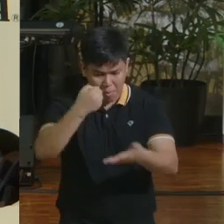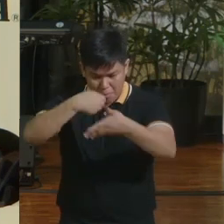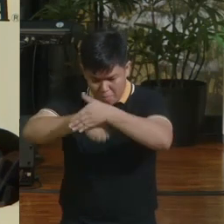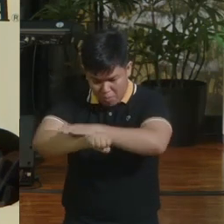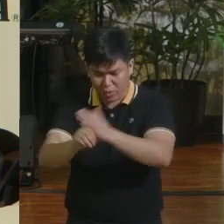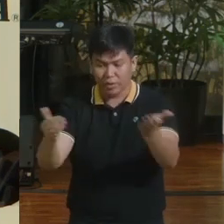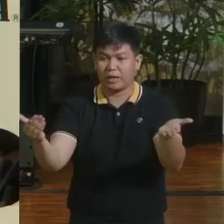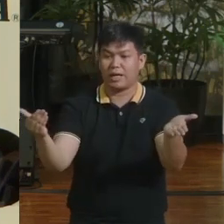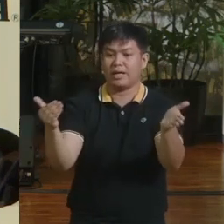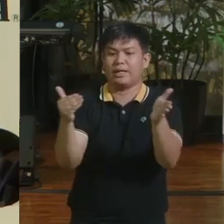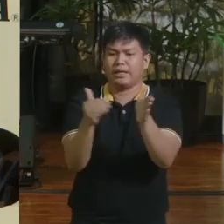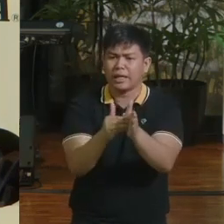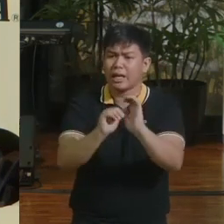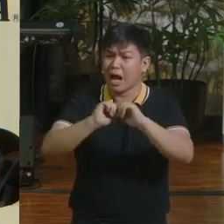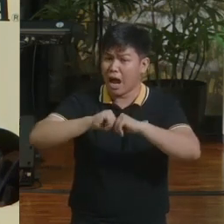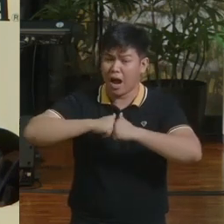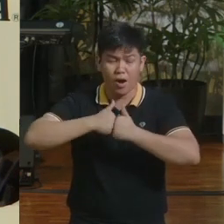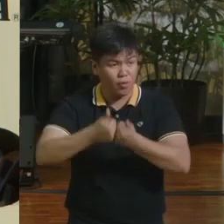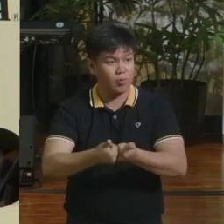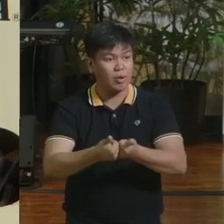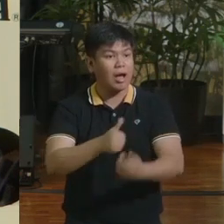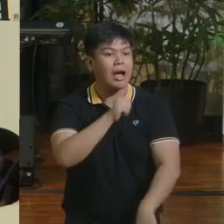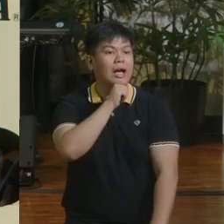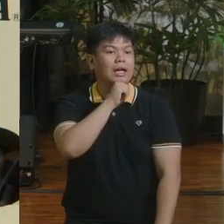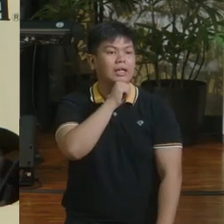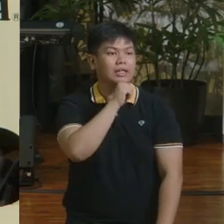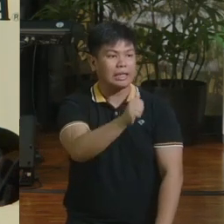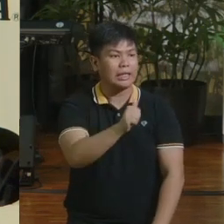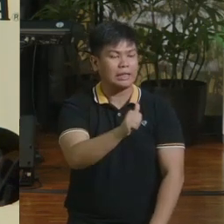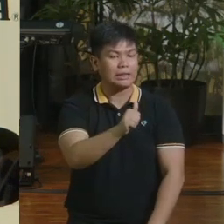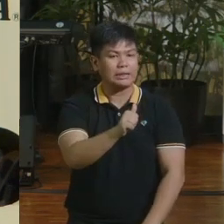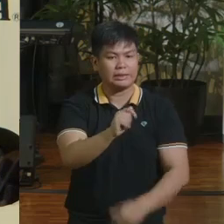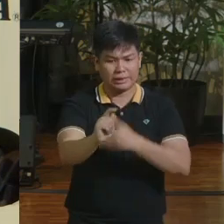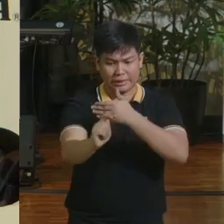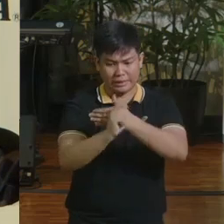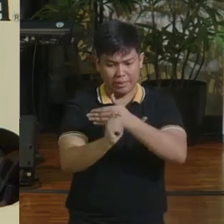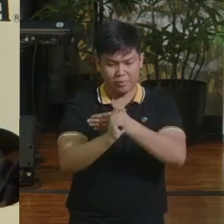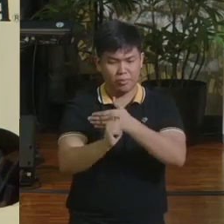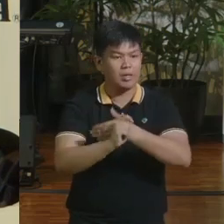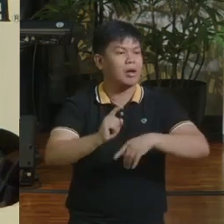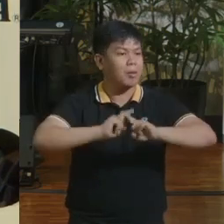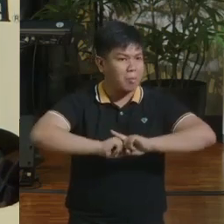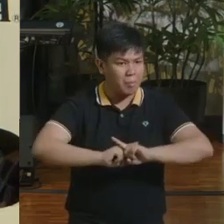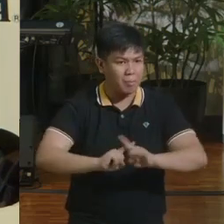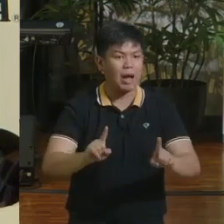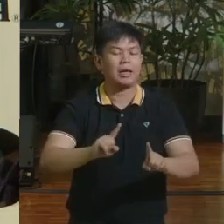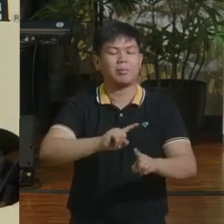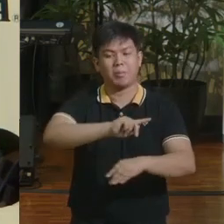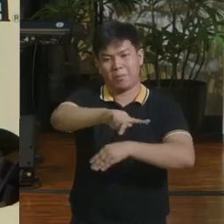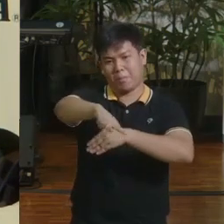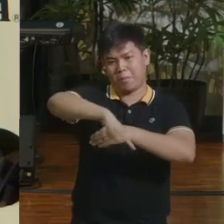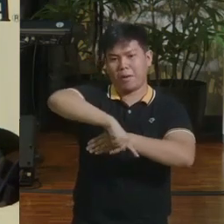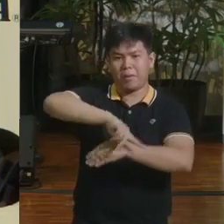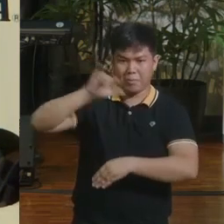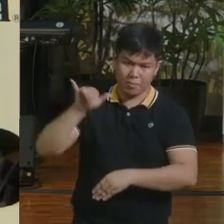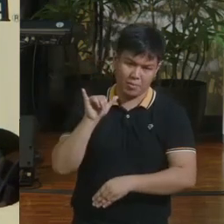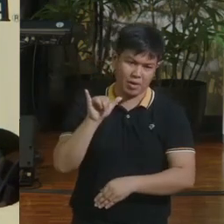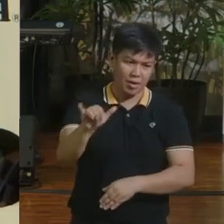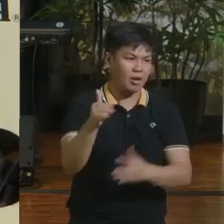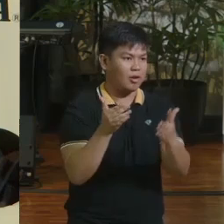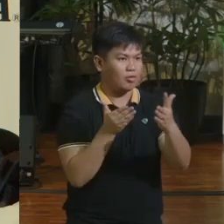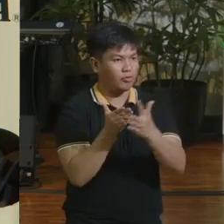again." Paano? "Not of perishable seed, but of imperishable, through